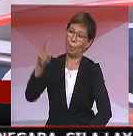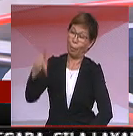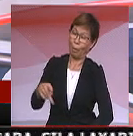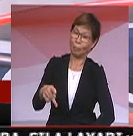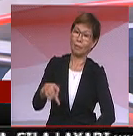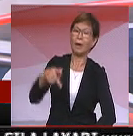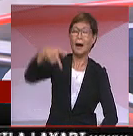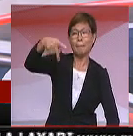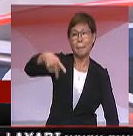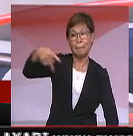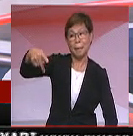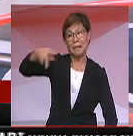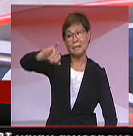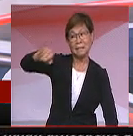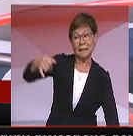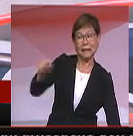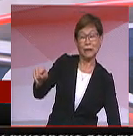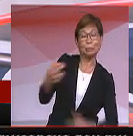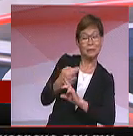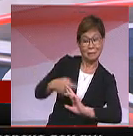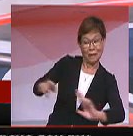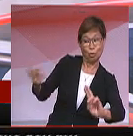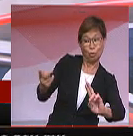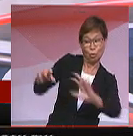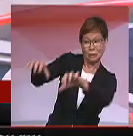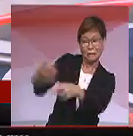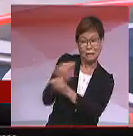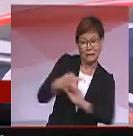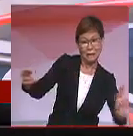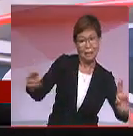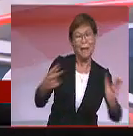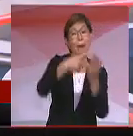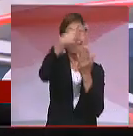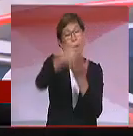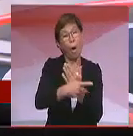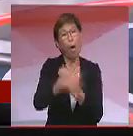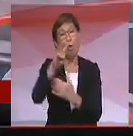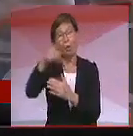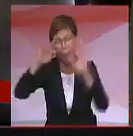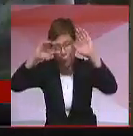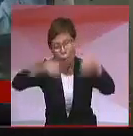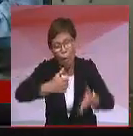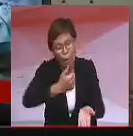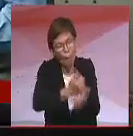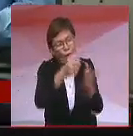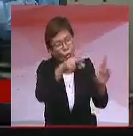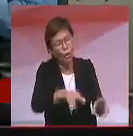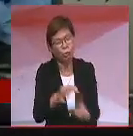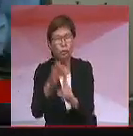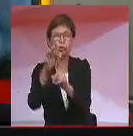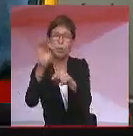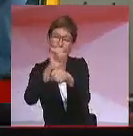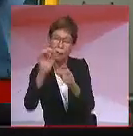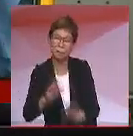terbaik dan Putrajaya PPG itu antara inisiatif di bawah Wilayah prihatin bagi membantu rakyat khususnya warga